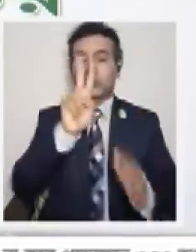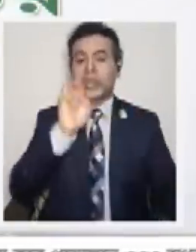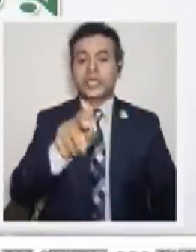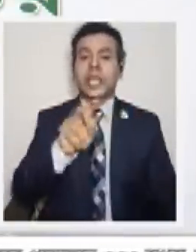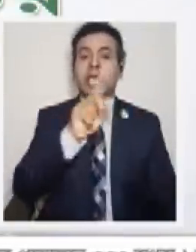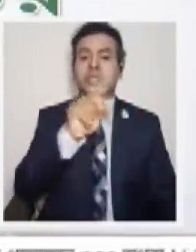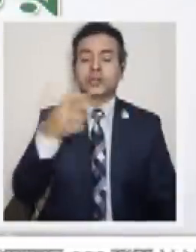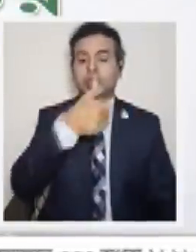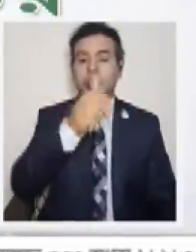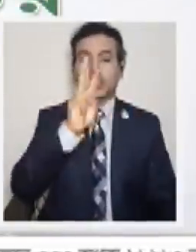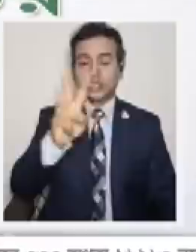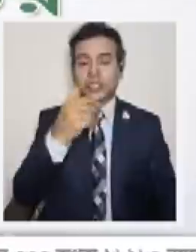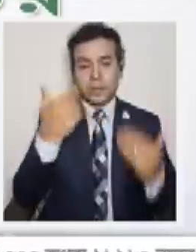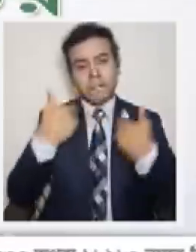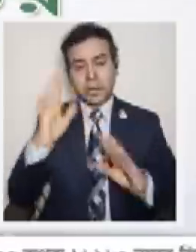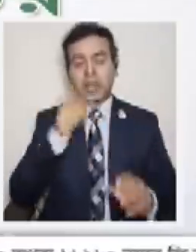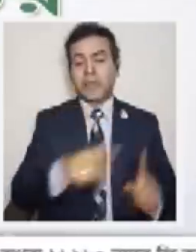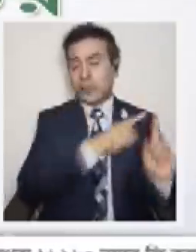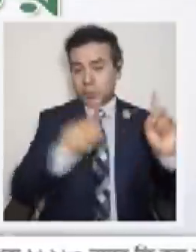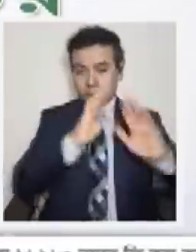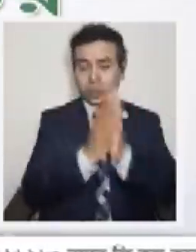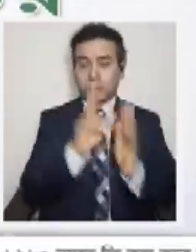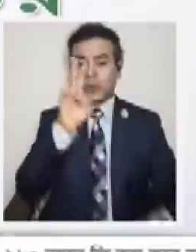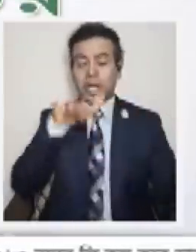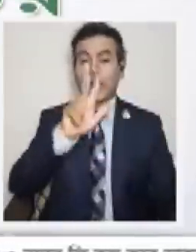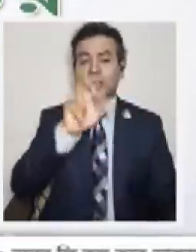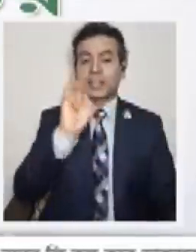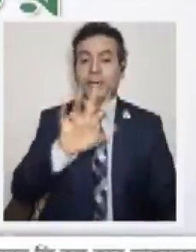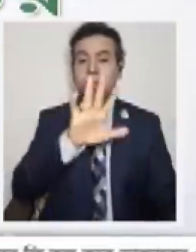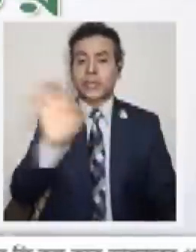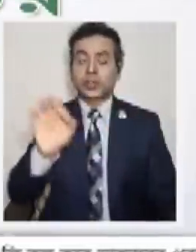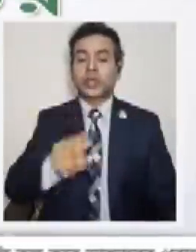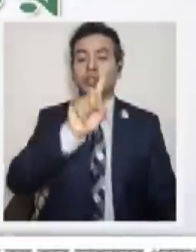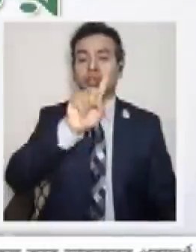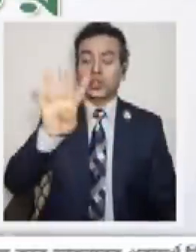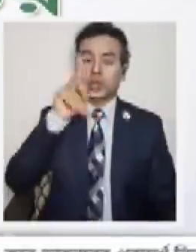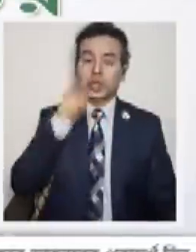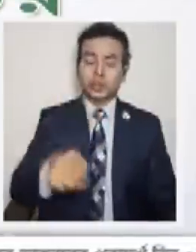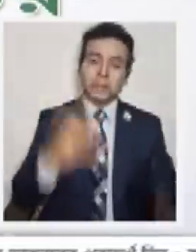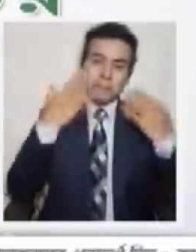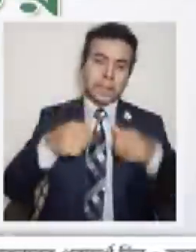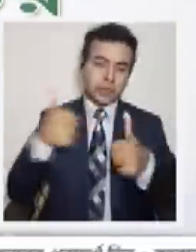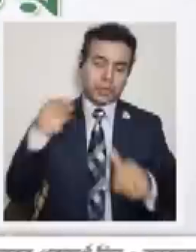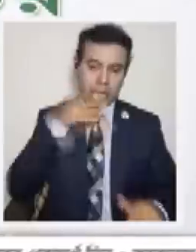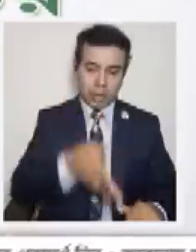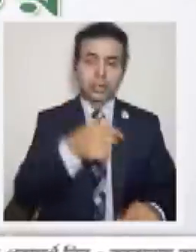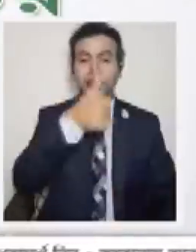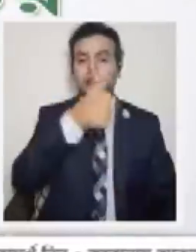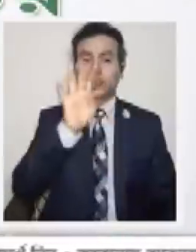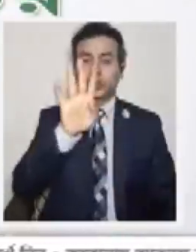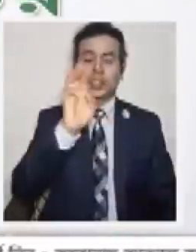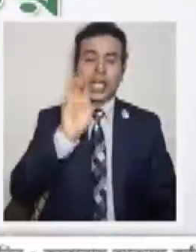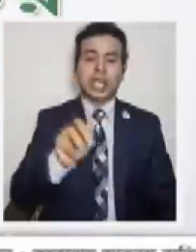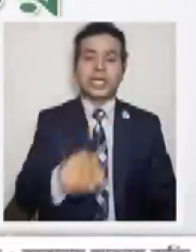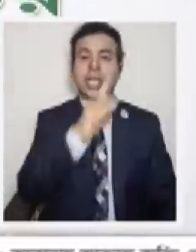3,44,660 জন। 24 ঘন্টায় কোয়ারেন্টাইন থেকে মুক্ত হয়েছেন 2,164 জন। এ পর্যন্ত ছাড় পেয়েছেন 2,80,514 জন